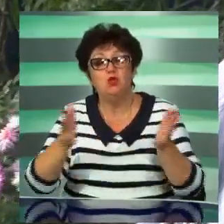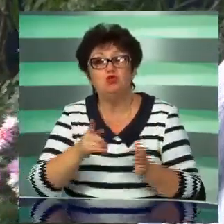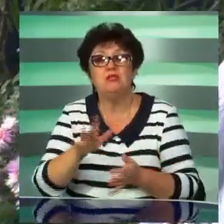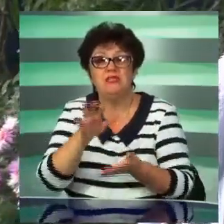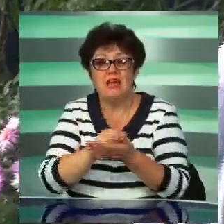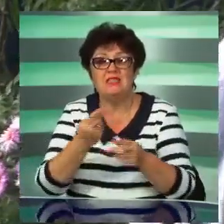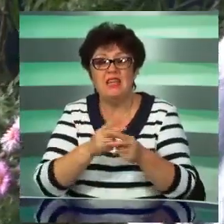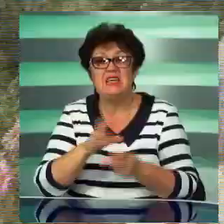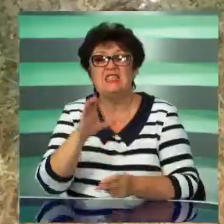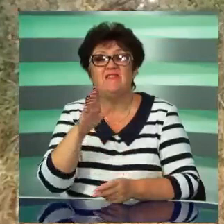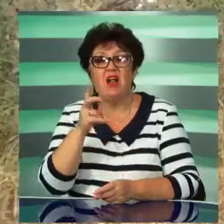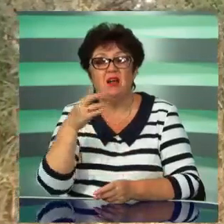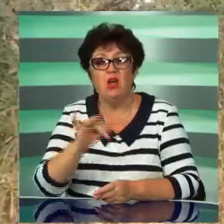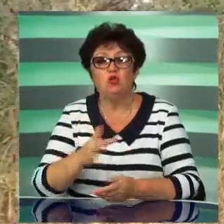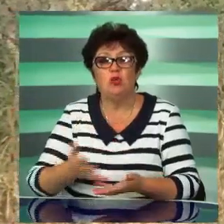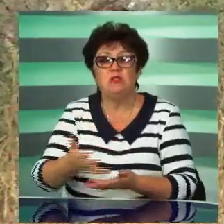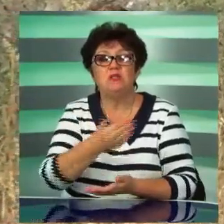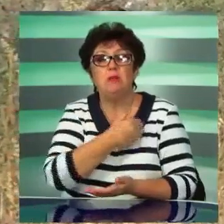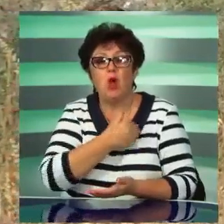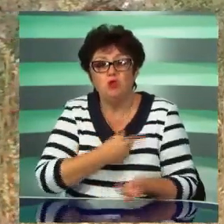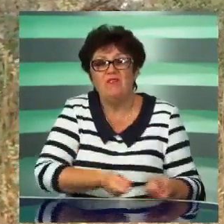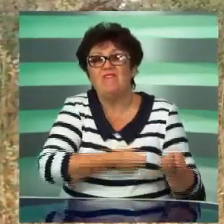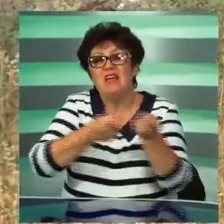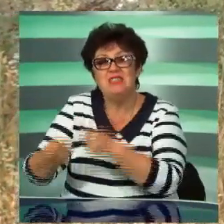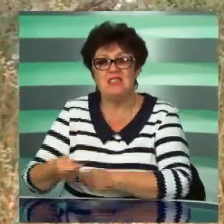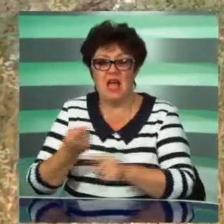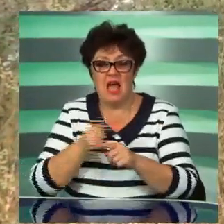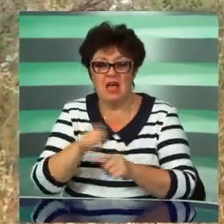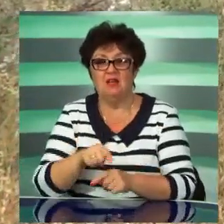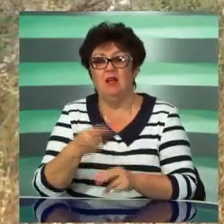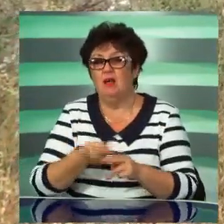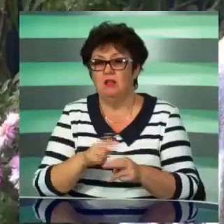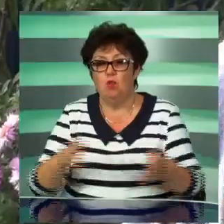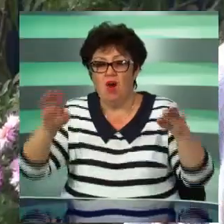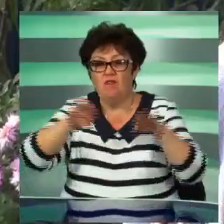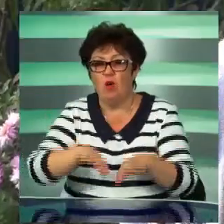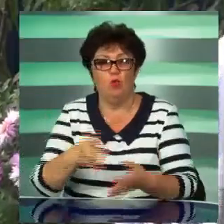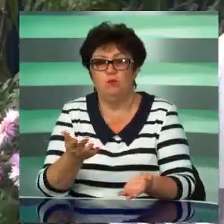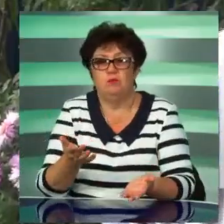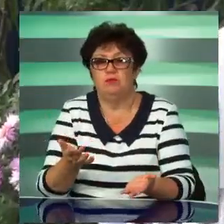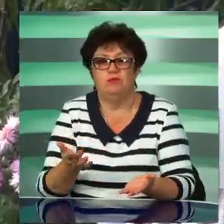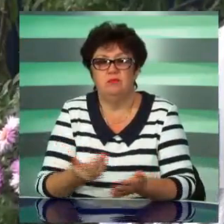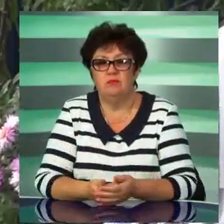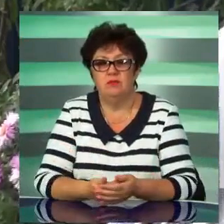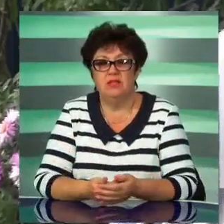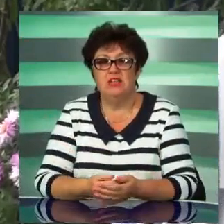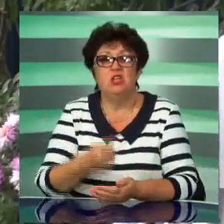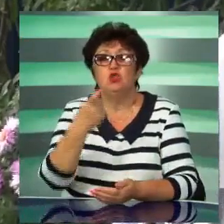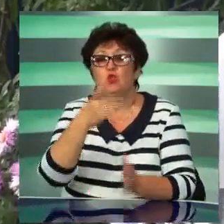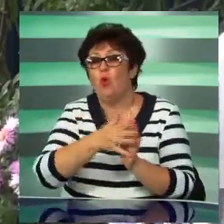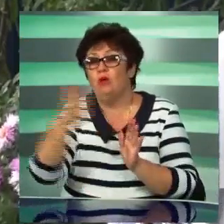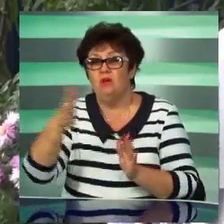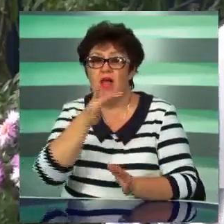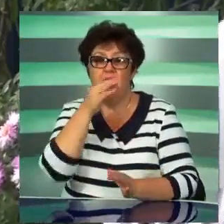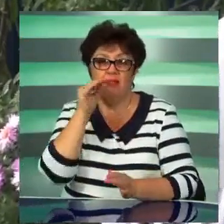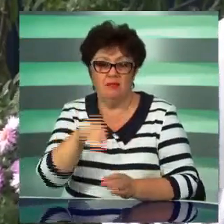этой свалкой, что собираются вывозить все это, потому что это, этому оврагу, не знаю, сколько ему лет, уже там за 100 точно,